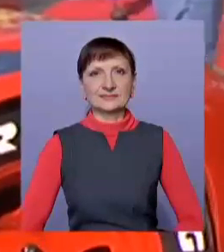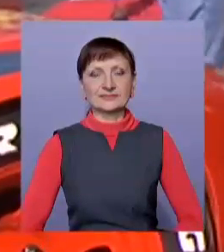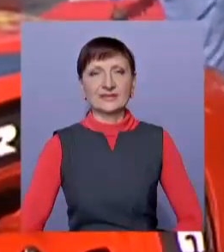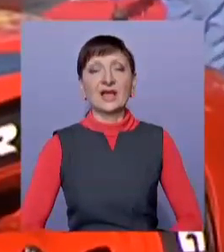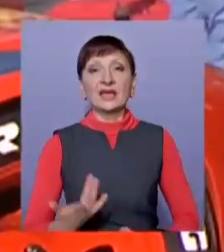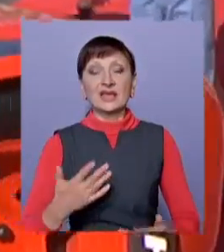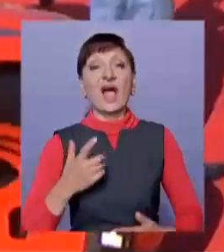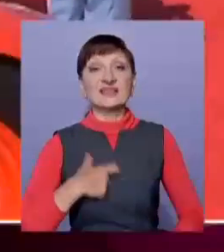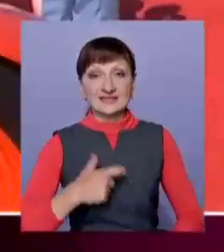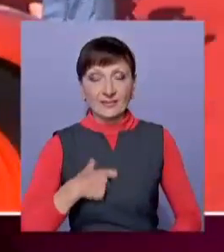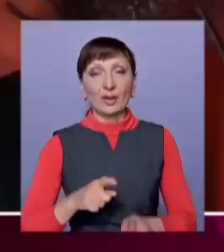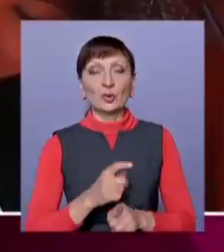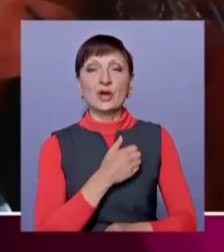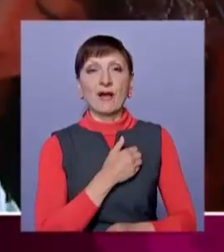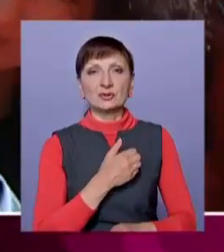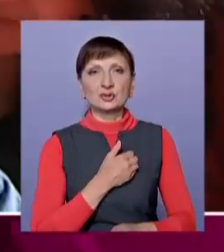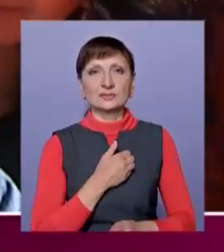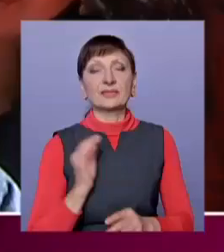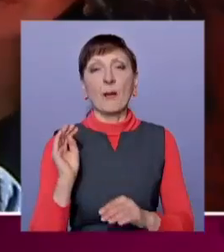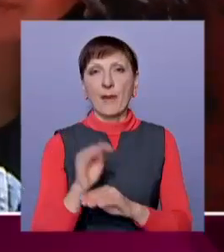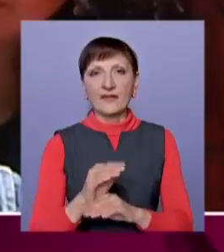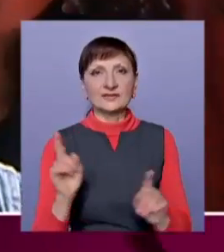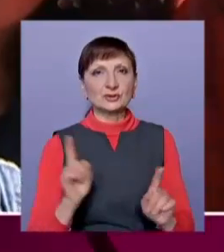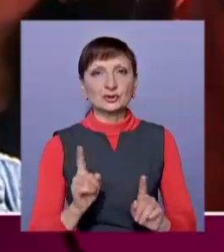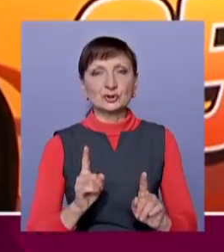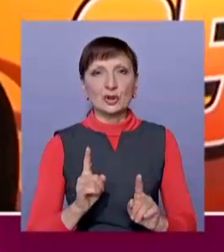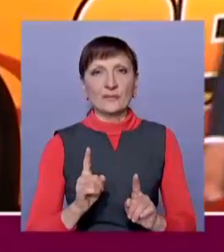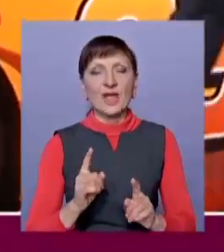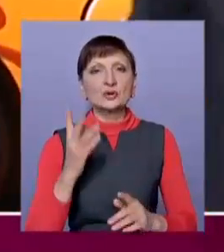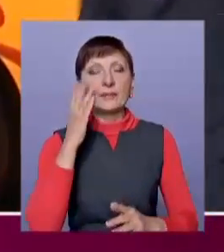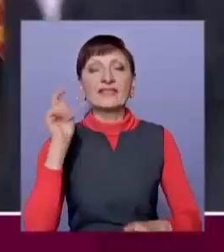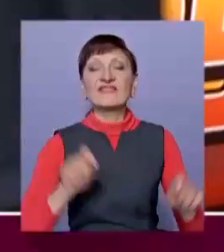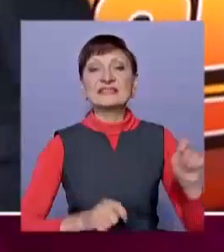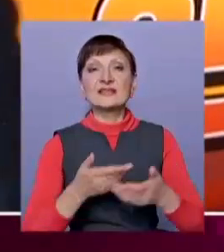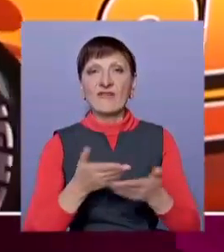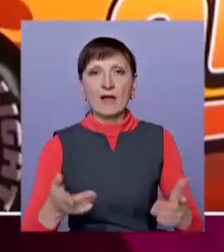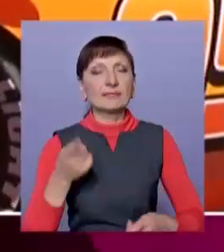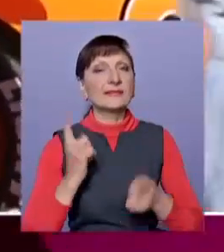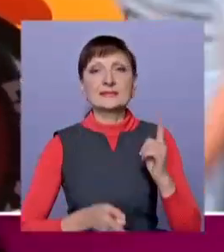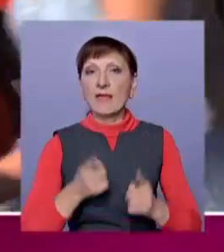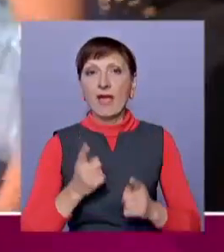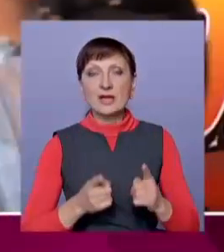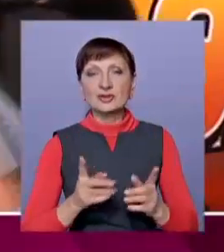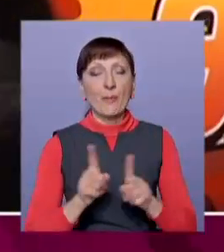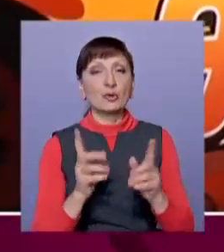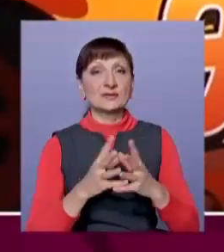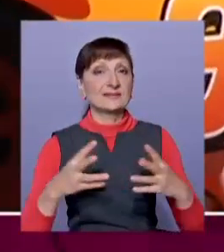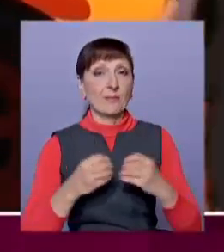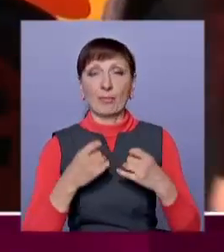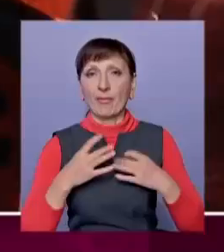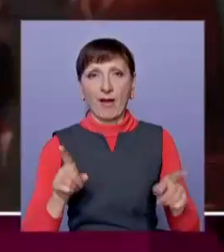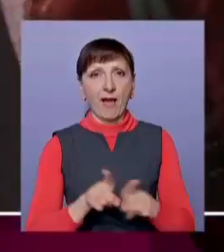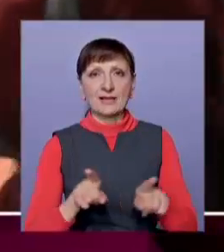И от себя мне хочется добавить, что Алматы фильм-фестиваль – это настоящий семейный праздник